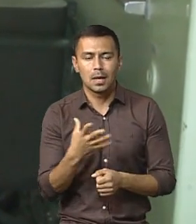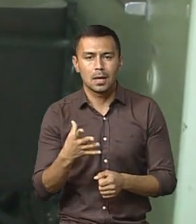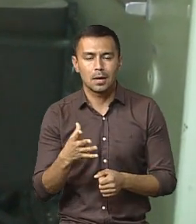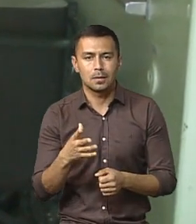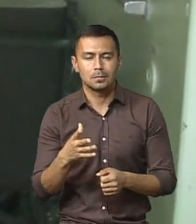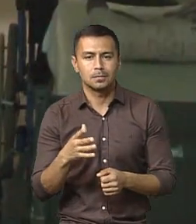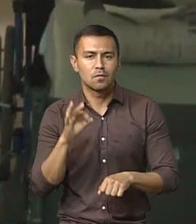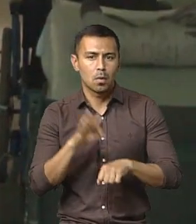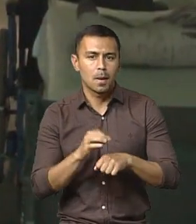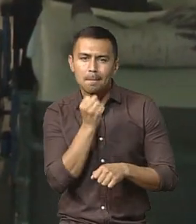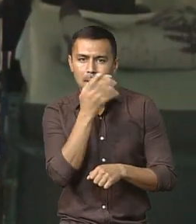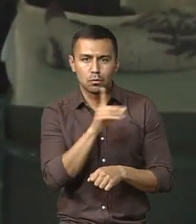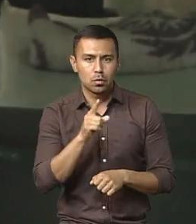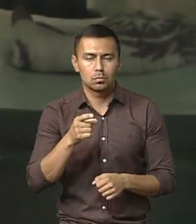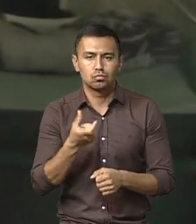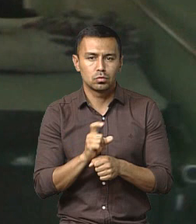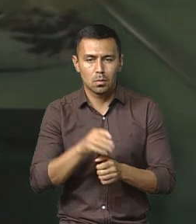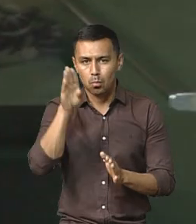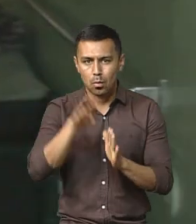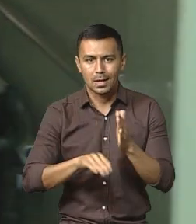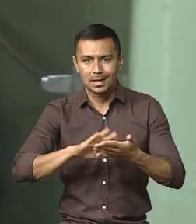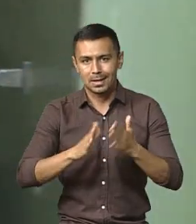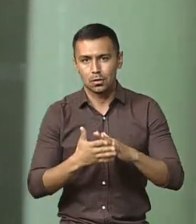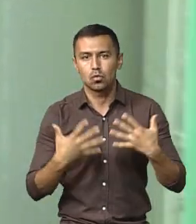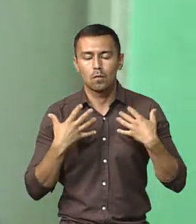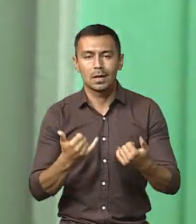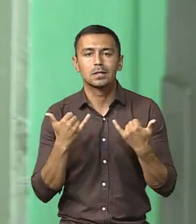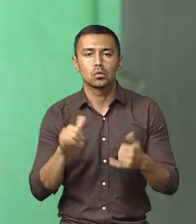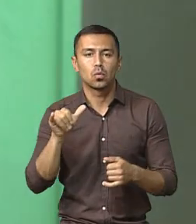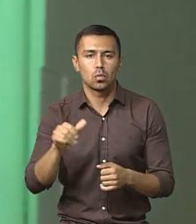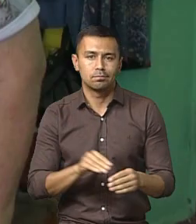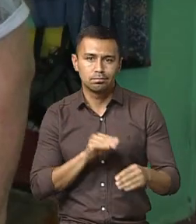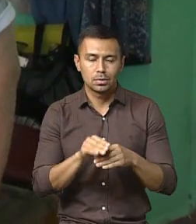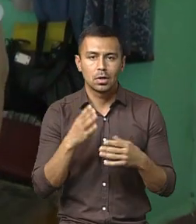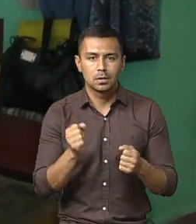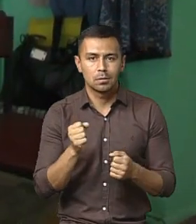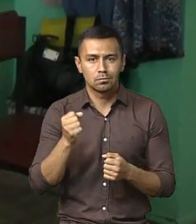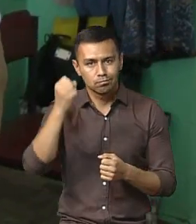приступів епілепсії, що значно погіршило стан здоров'я. Зараз в нього додався ще